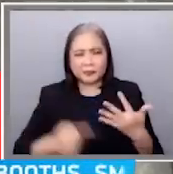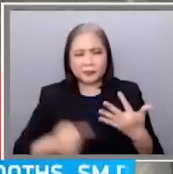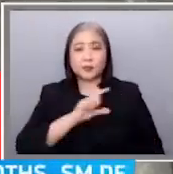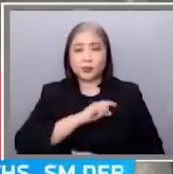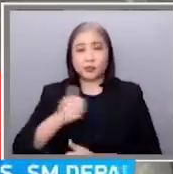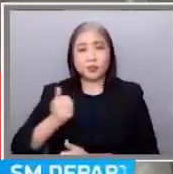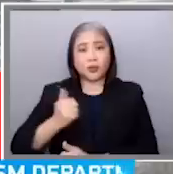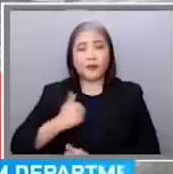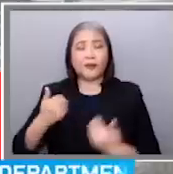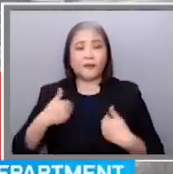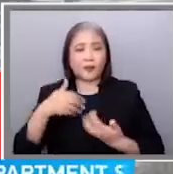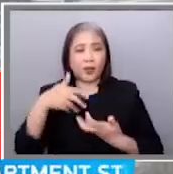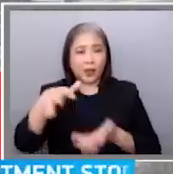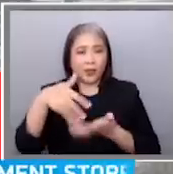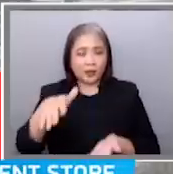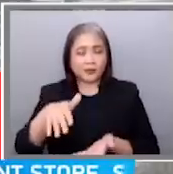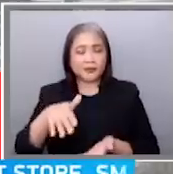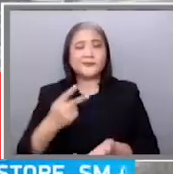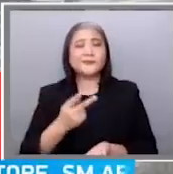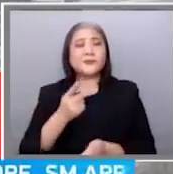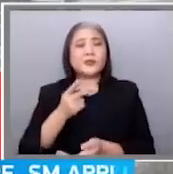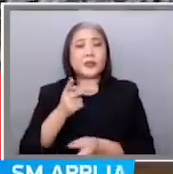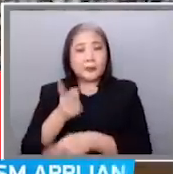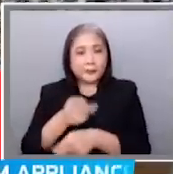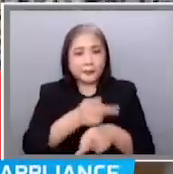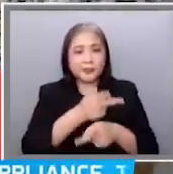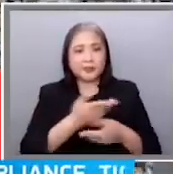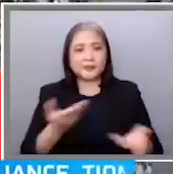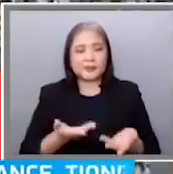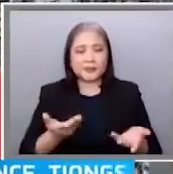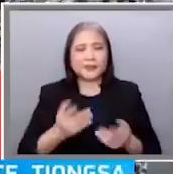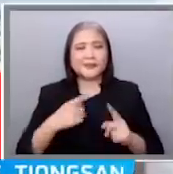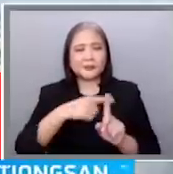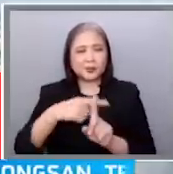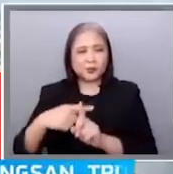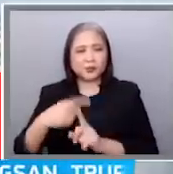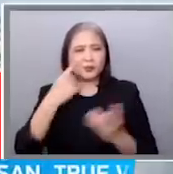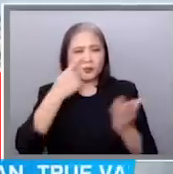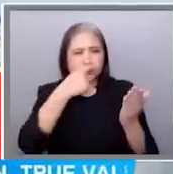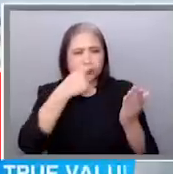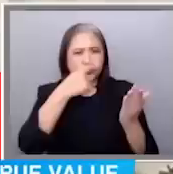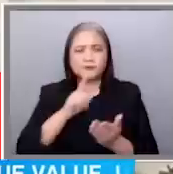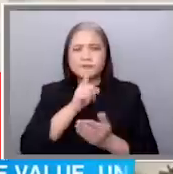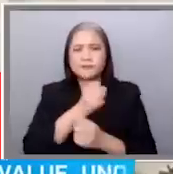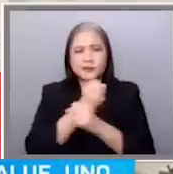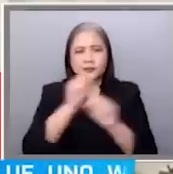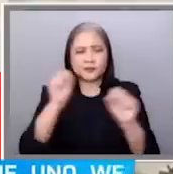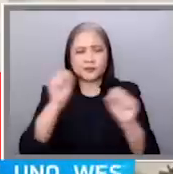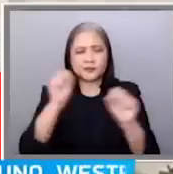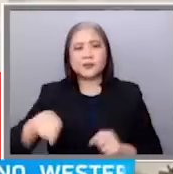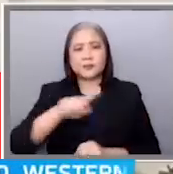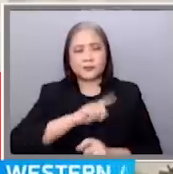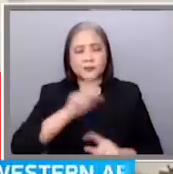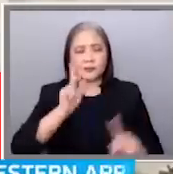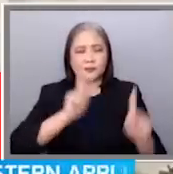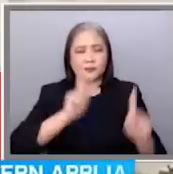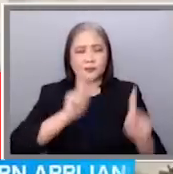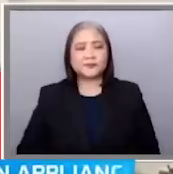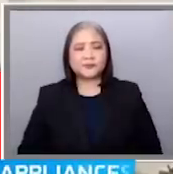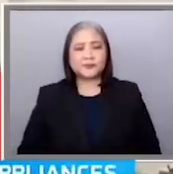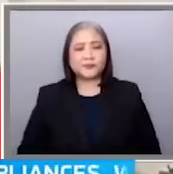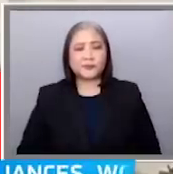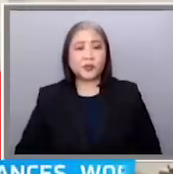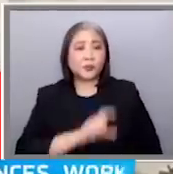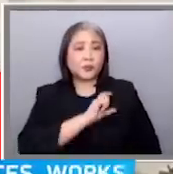ding dineploy dito sa wireless upang matiyak ang seguridad ng mga tao. Maliban nga sa Police Assistance Desk,